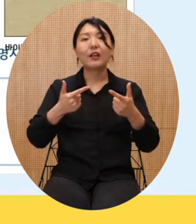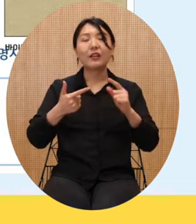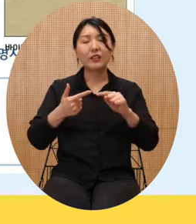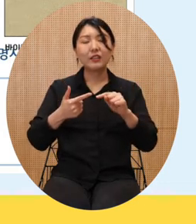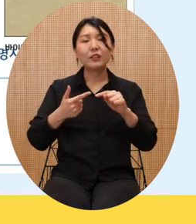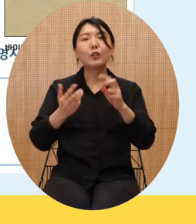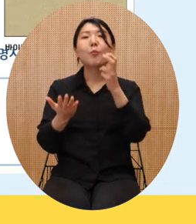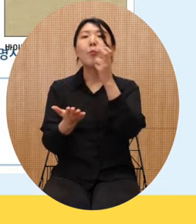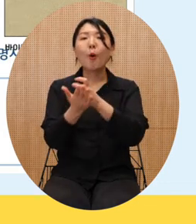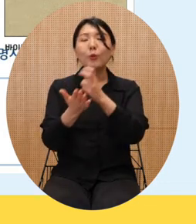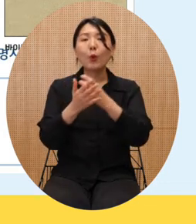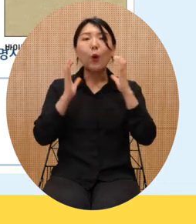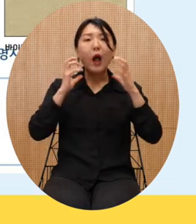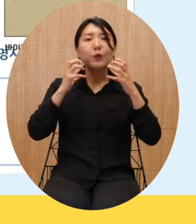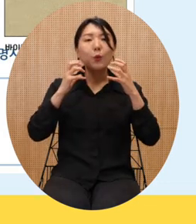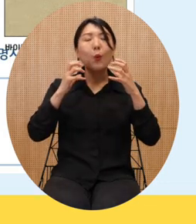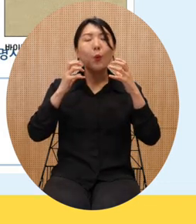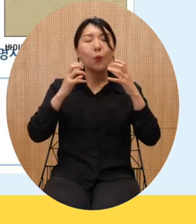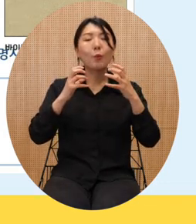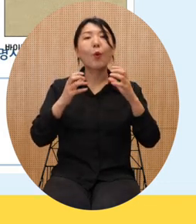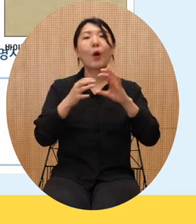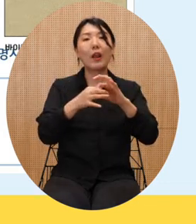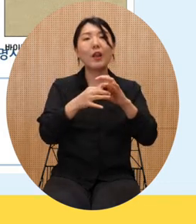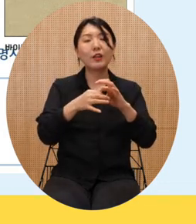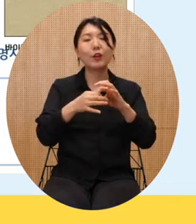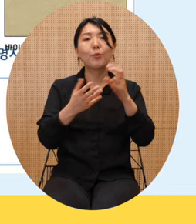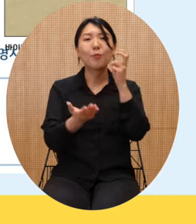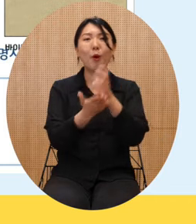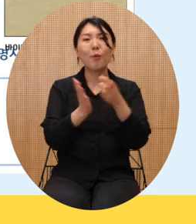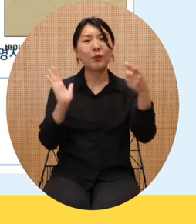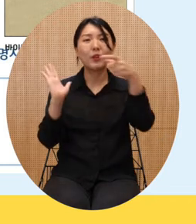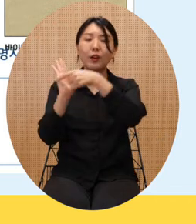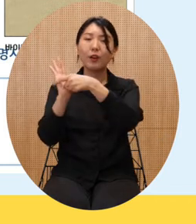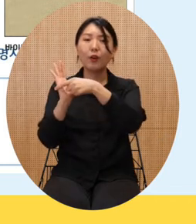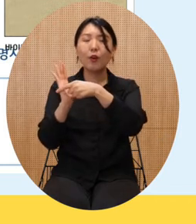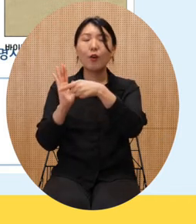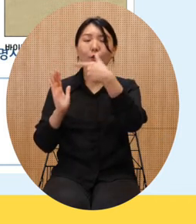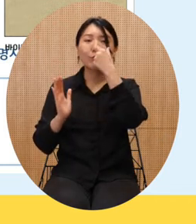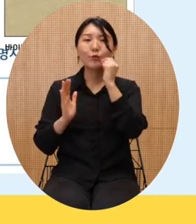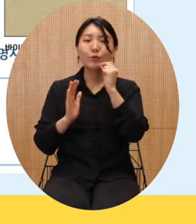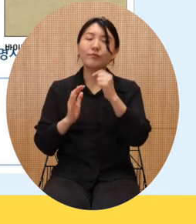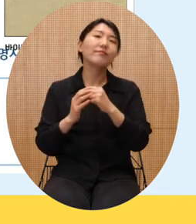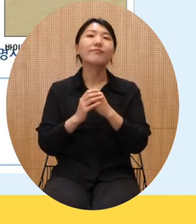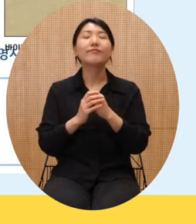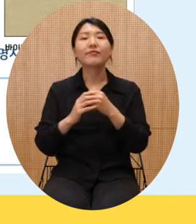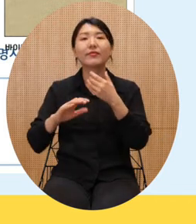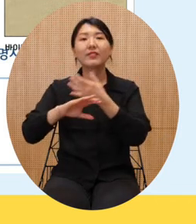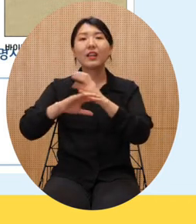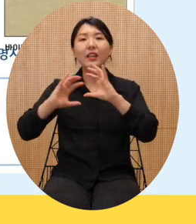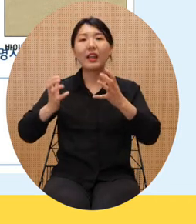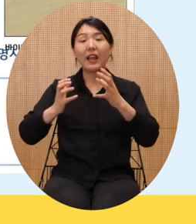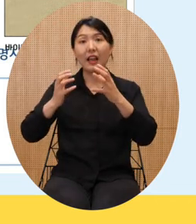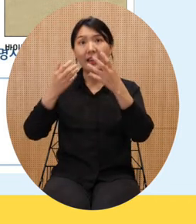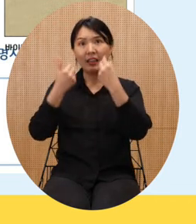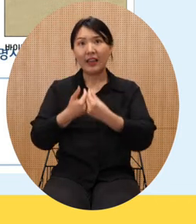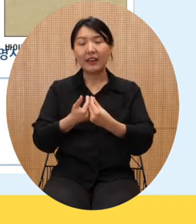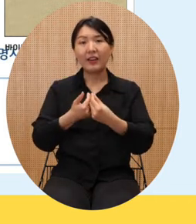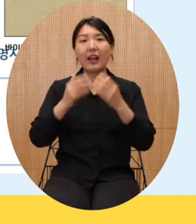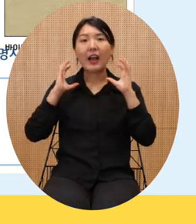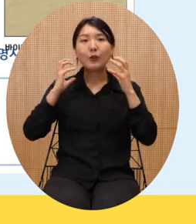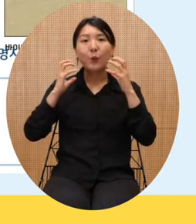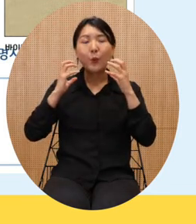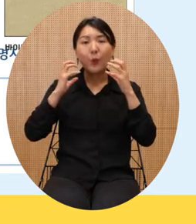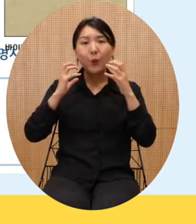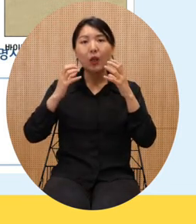자체가 좀 헌법이나 법률상에 미약한 거 아닌가라는 판단을 하고 있습니다. 다른 나라들은 보면 그 아동은